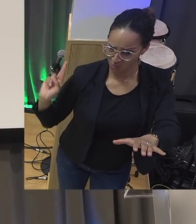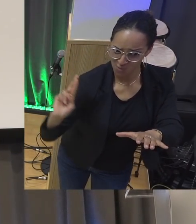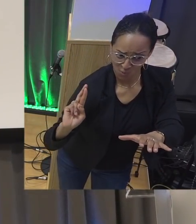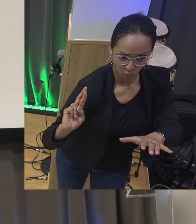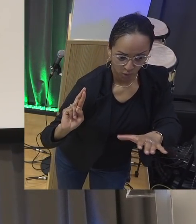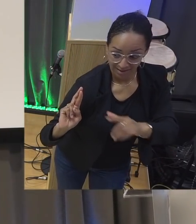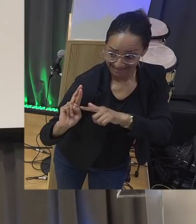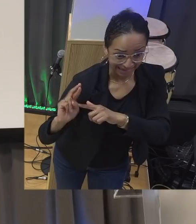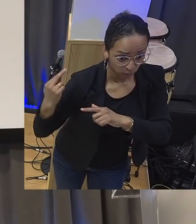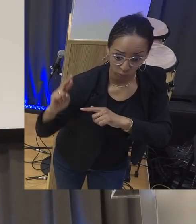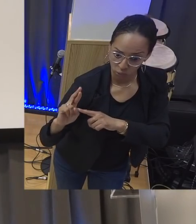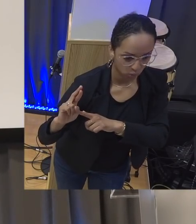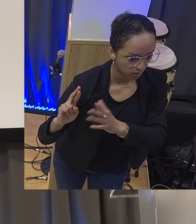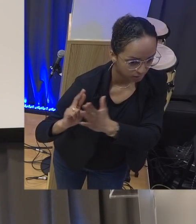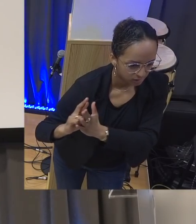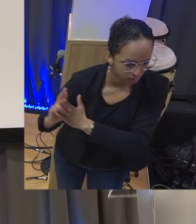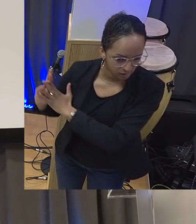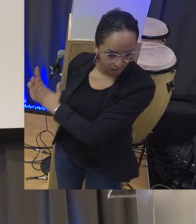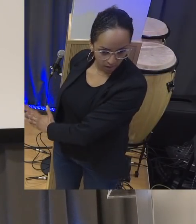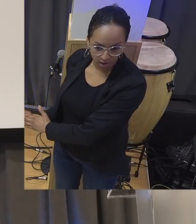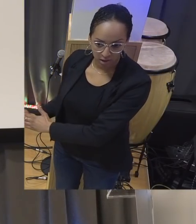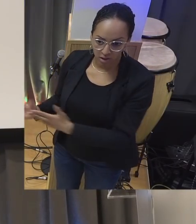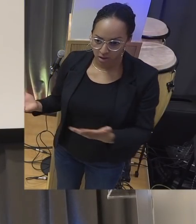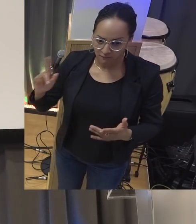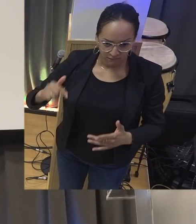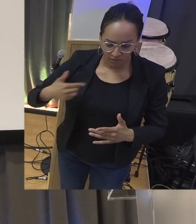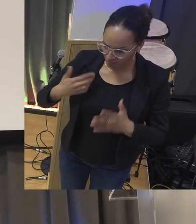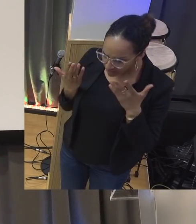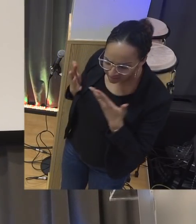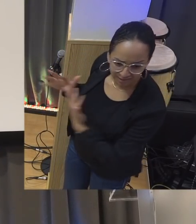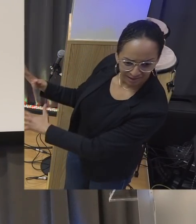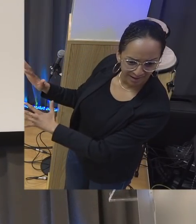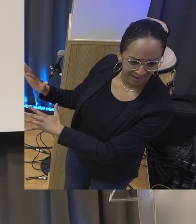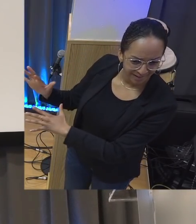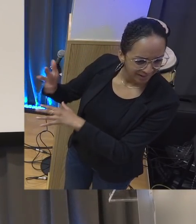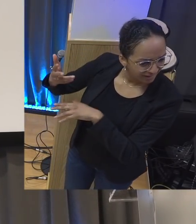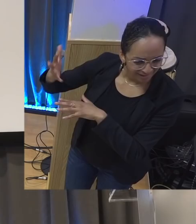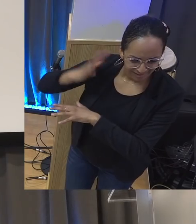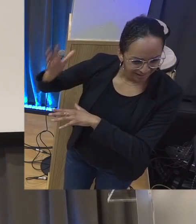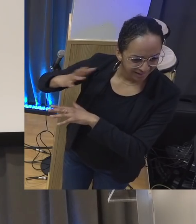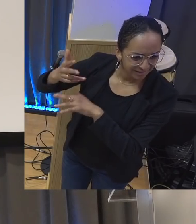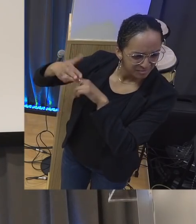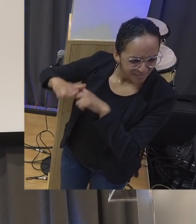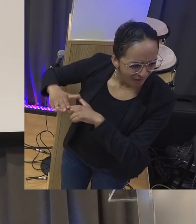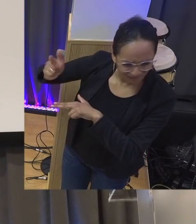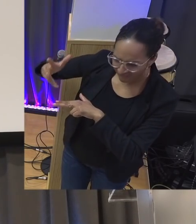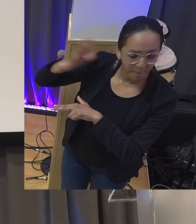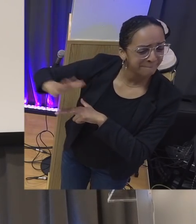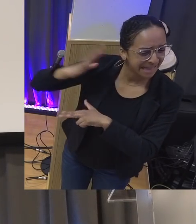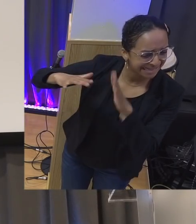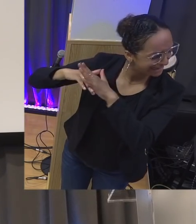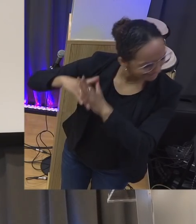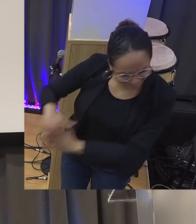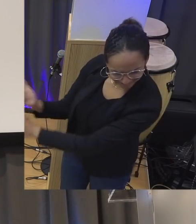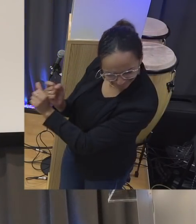crucifier le moi, crucifier la vieille nature, les œuvres mortes, les crucifier, les faire mourir.